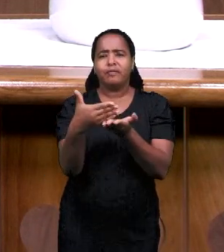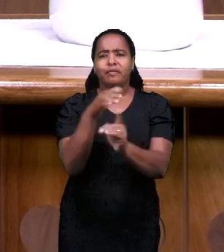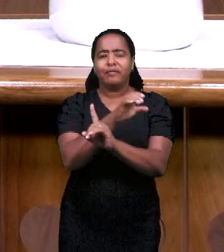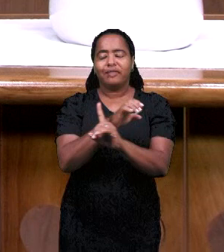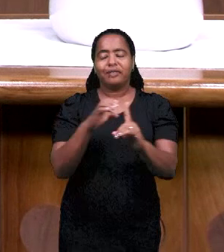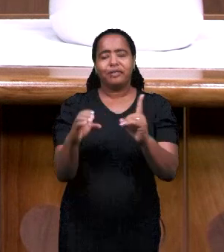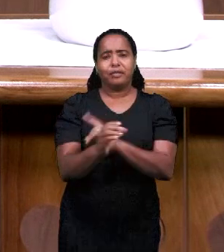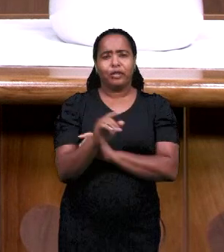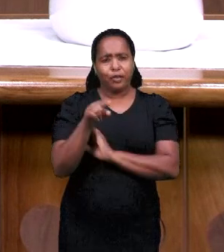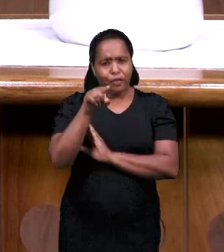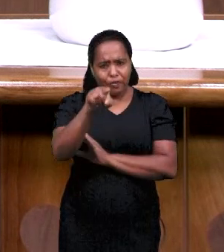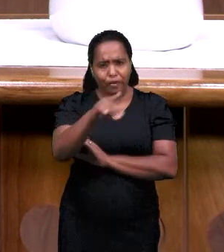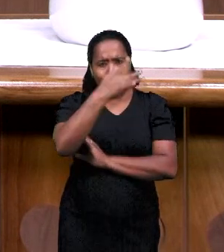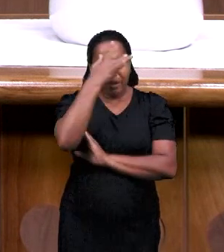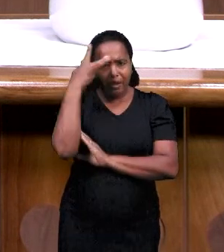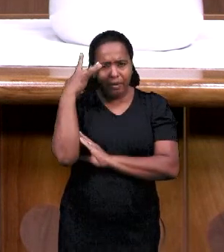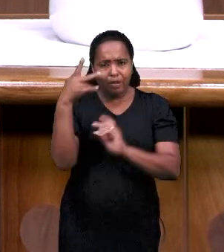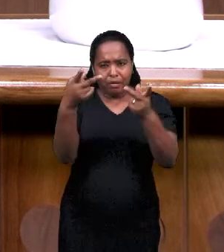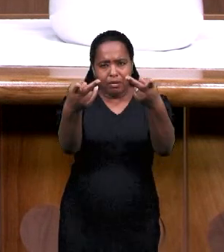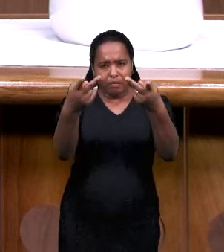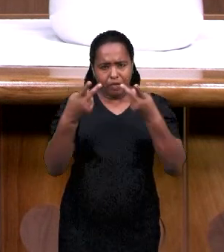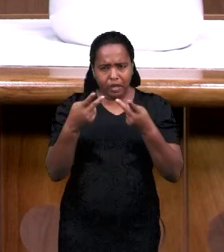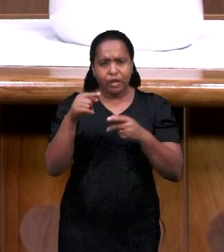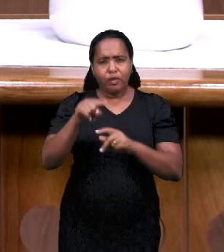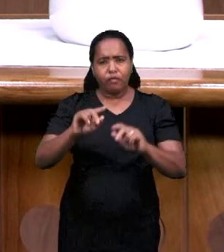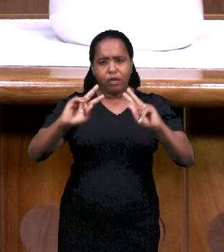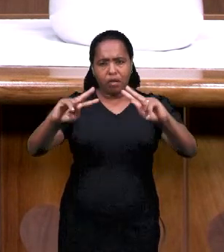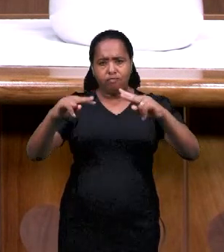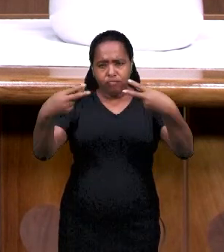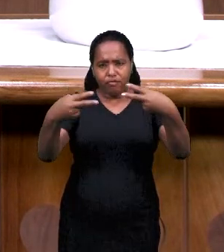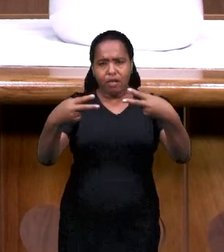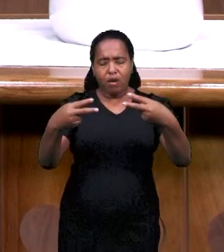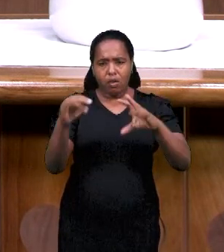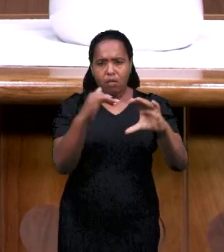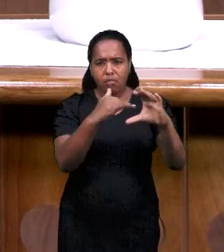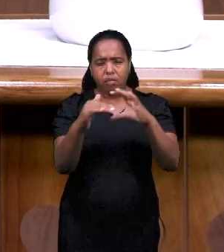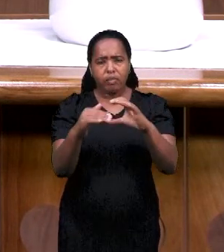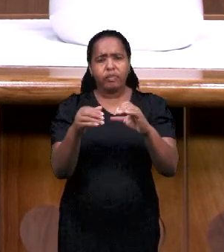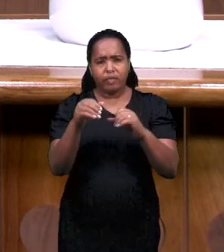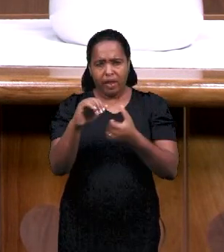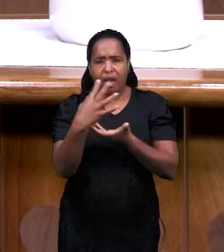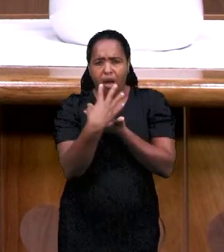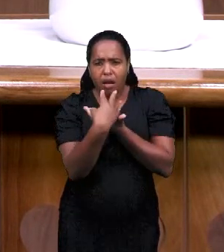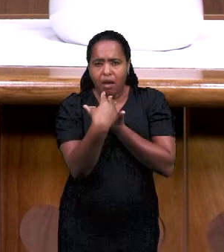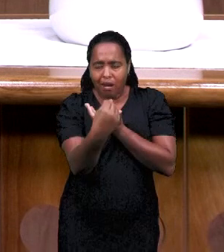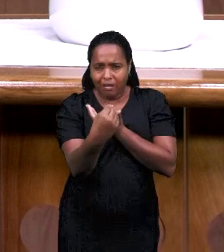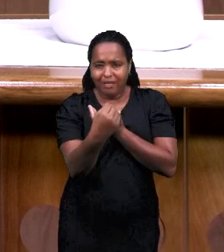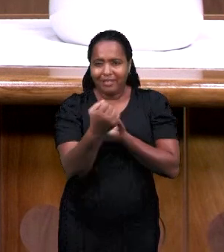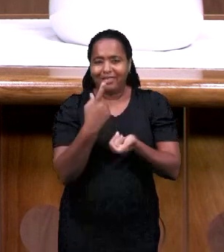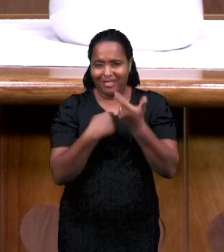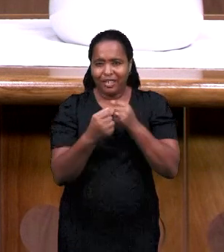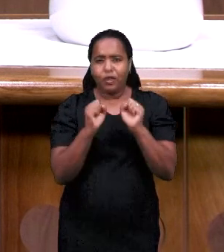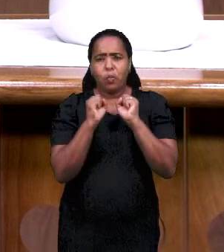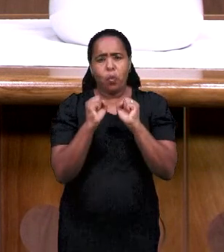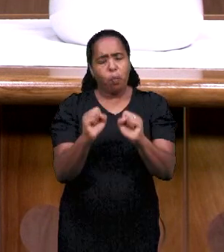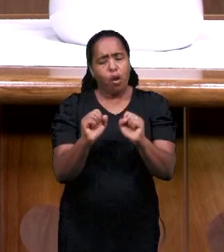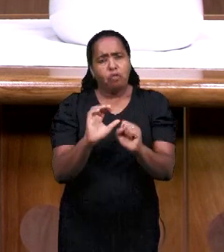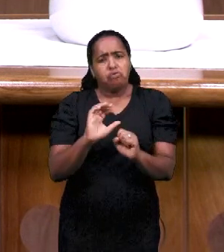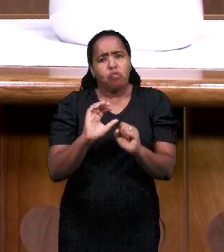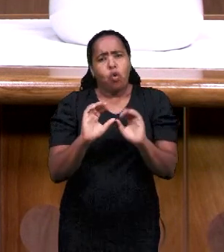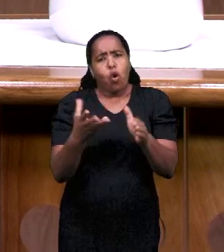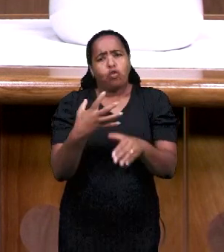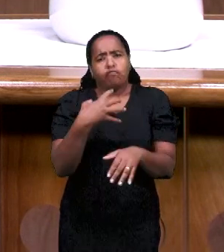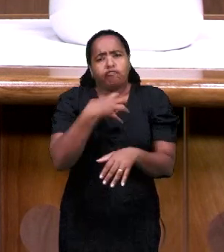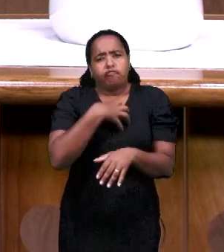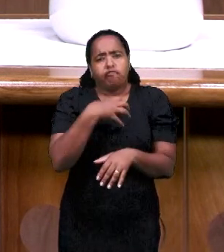visitez, vous qui avez reçu l'invitation, si vous souhaitez, vous pouvez nous accompagner dans ce geste ou rester comme il vous convient